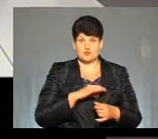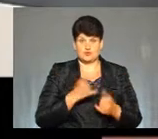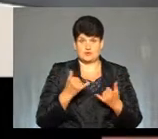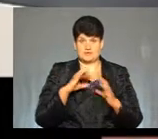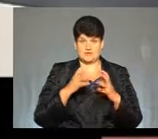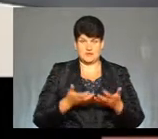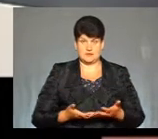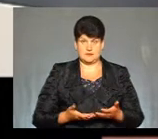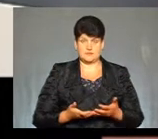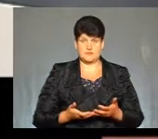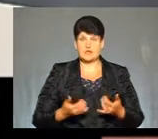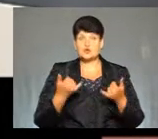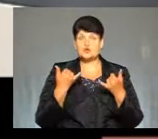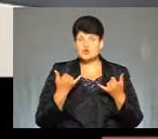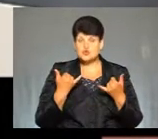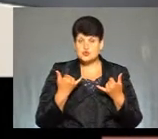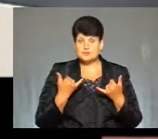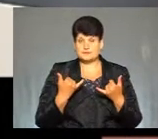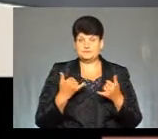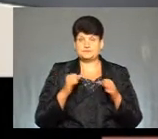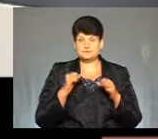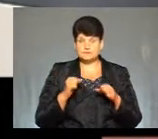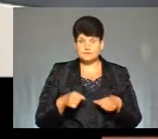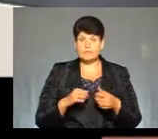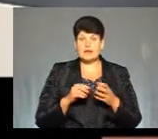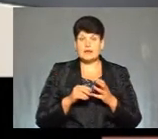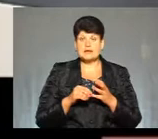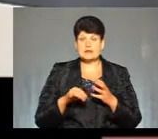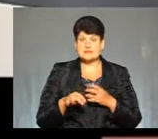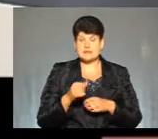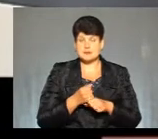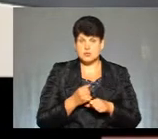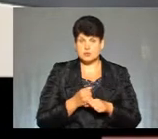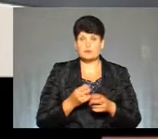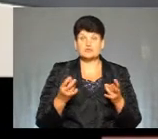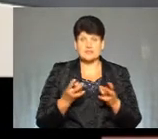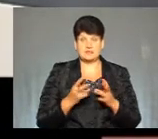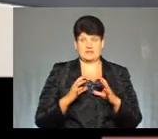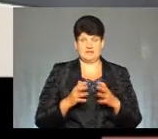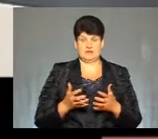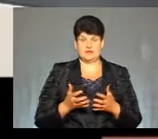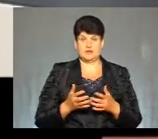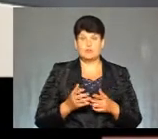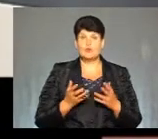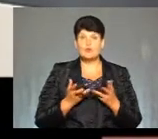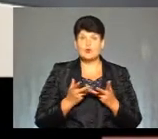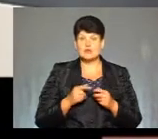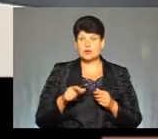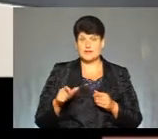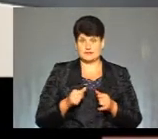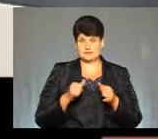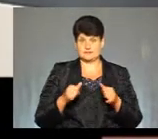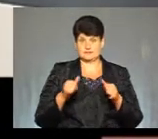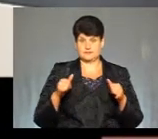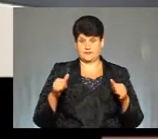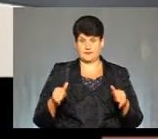світі. Сьогодні ресурс землеробський, аграрний вкрай потрібний в світі, бо кількість людства зростає і